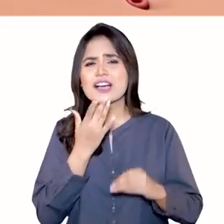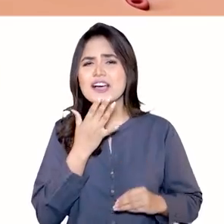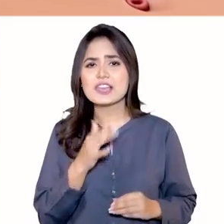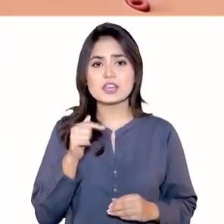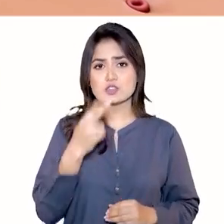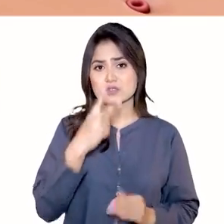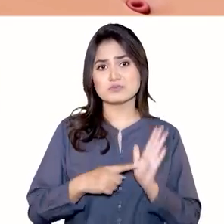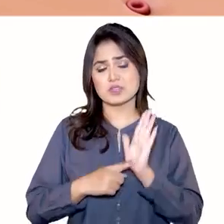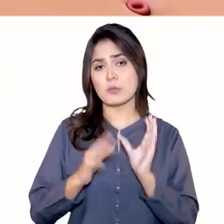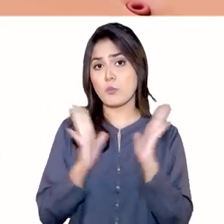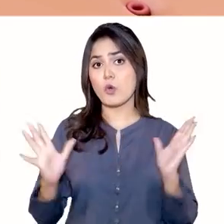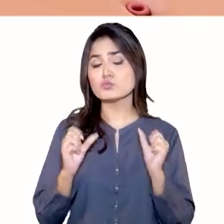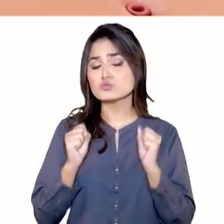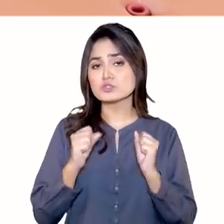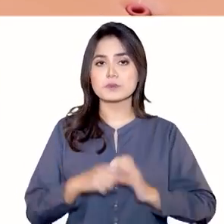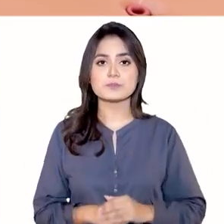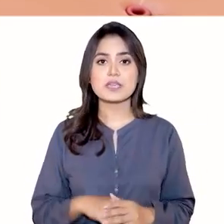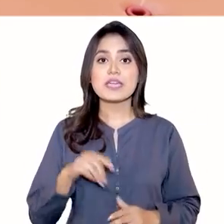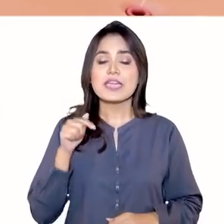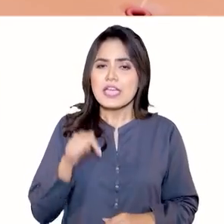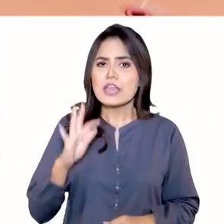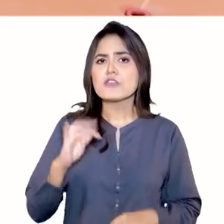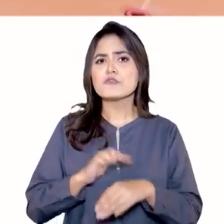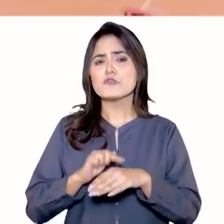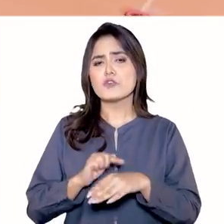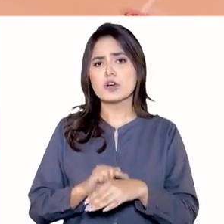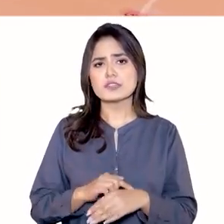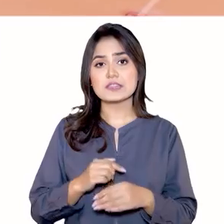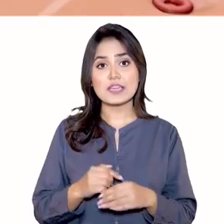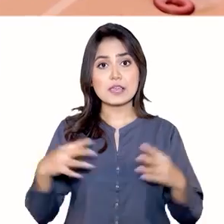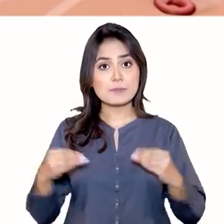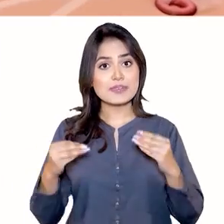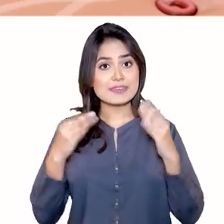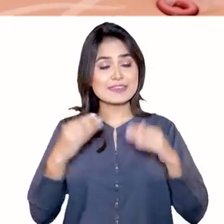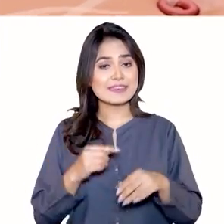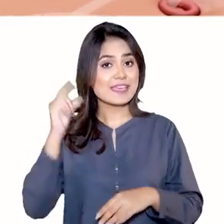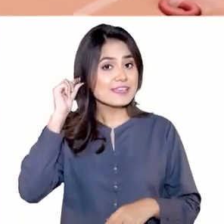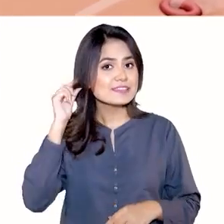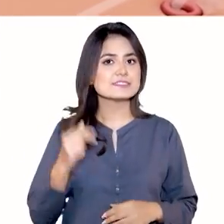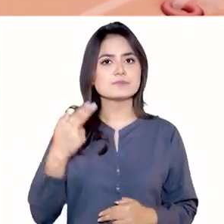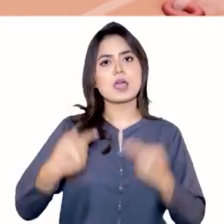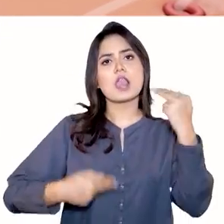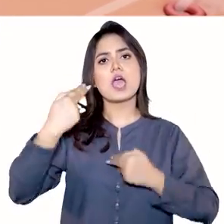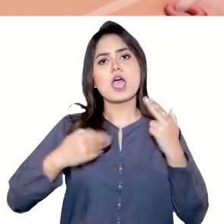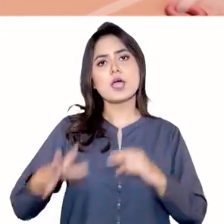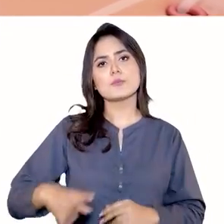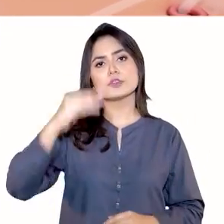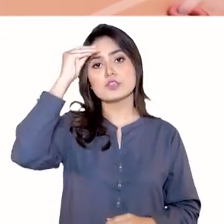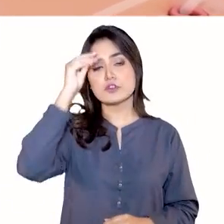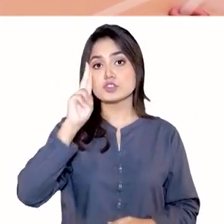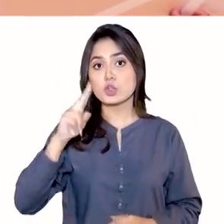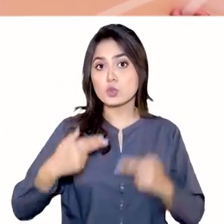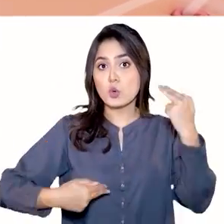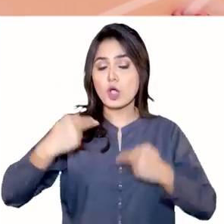जो मुश्किल नजर आते हैं। इन फॉलिकल्स में घने बाल हार्मोन्स की वजह से बनते हैं। इनमें खास तौर पर टेस्टोस्टेरोन और